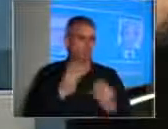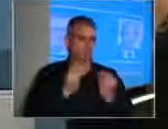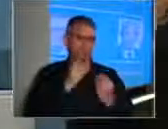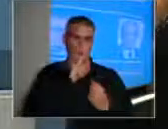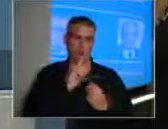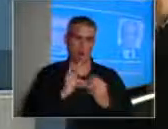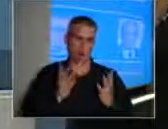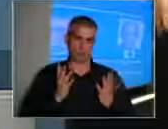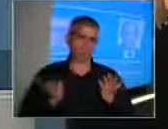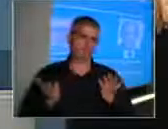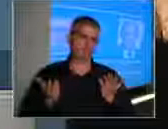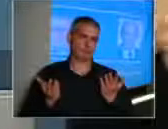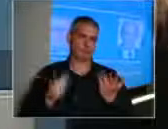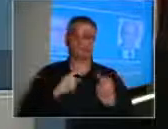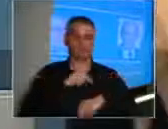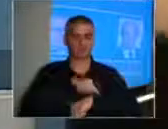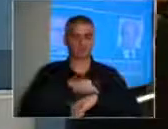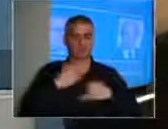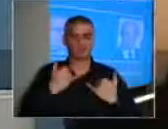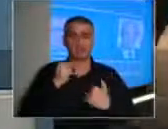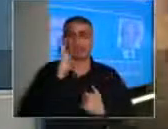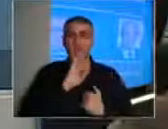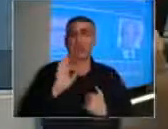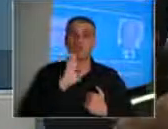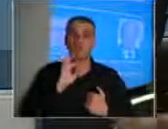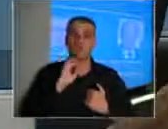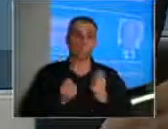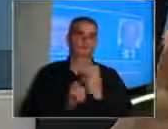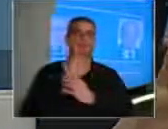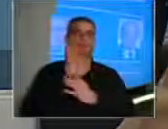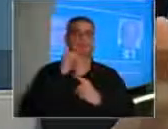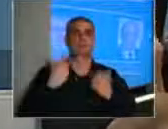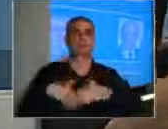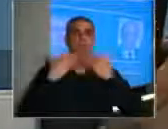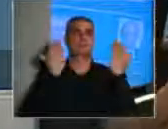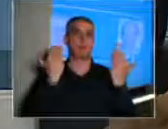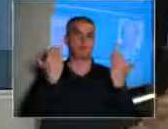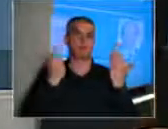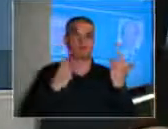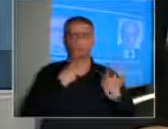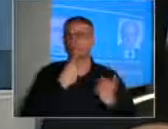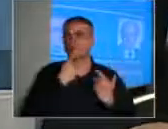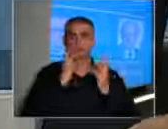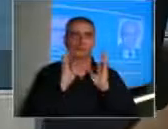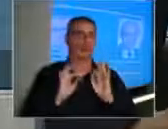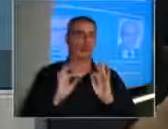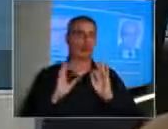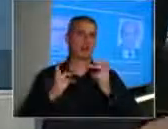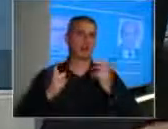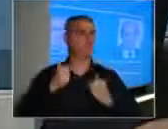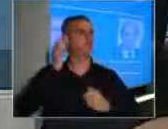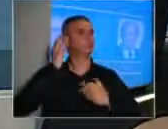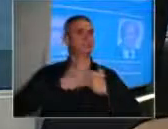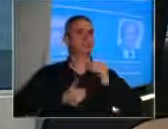אולי זה לא, אתה יודע, הרגע, אבל בכל זאת הדברים האלה צצים, גם הבוקר התבטאויות של אשת